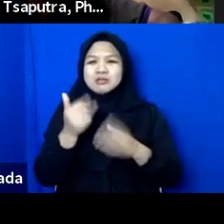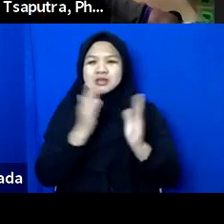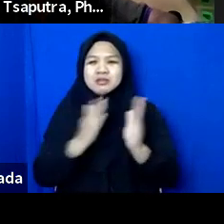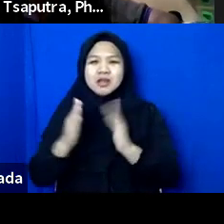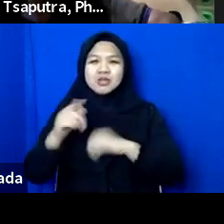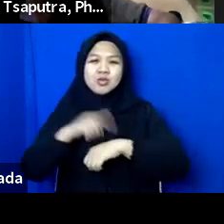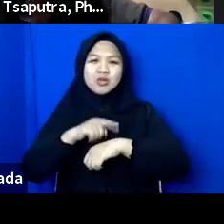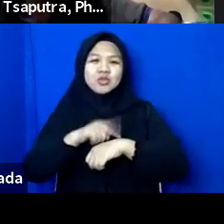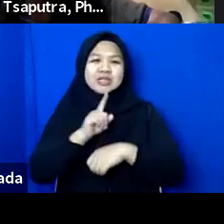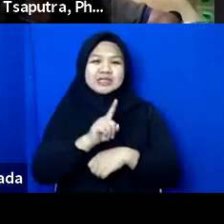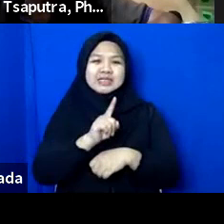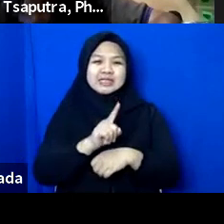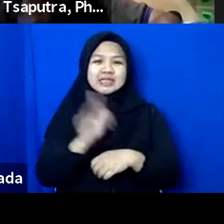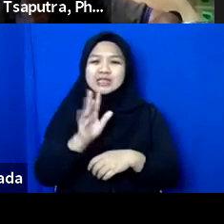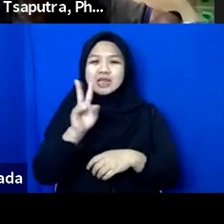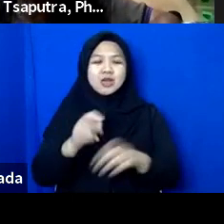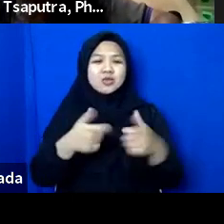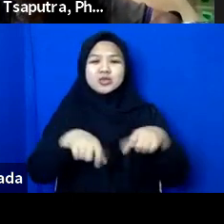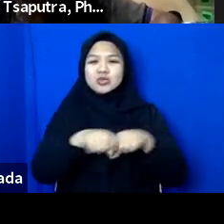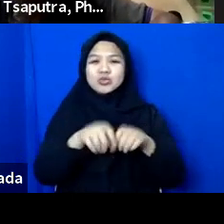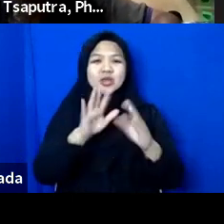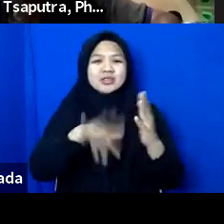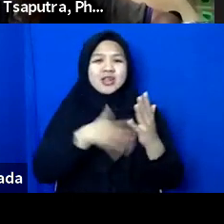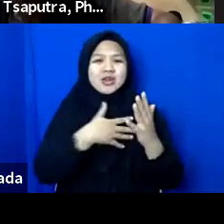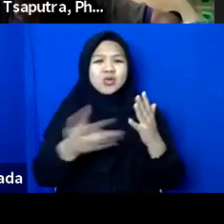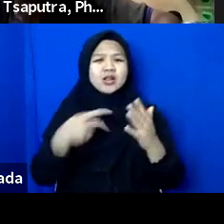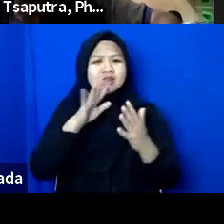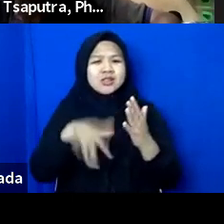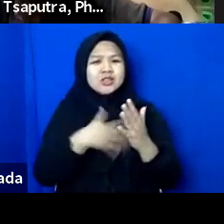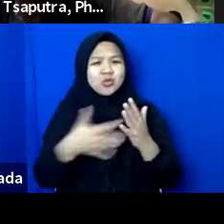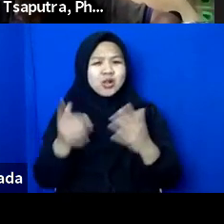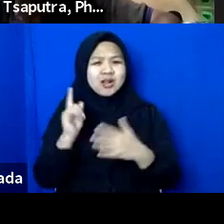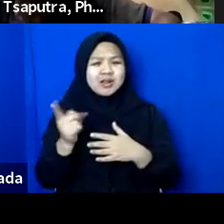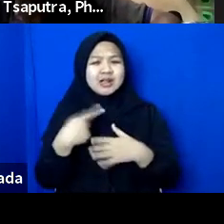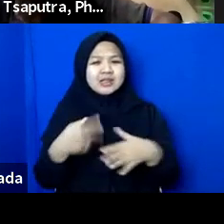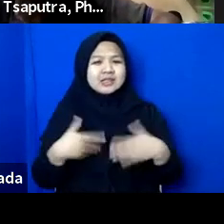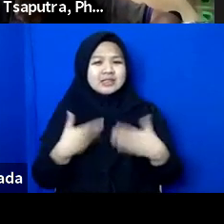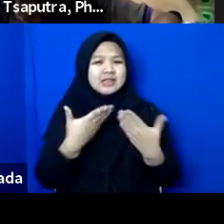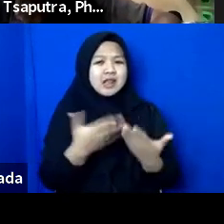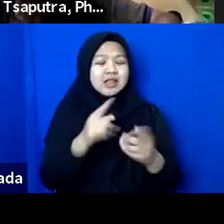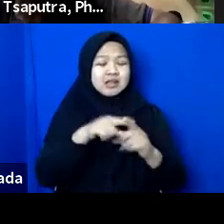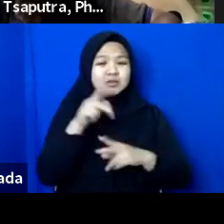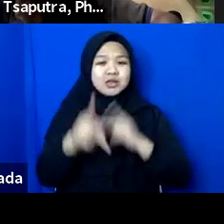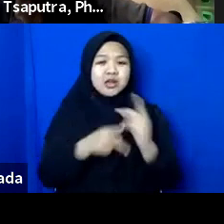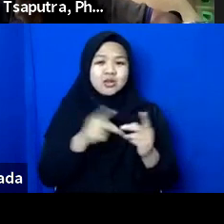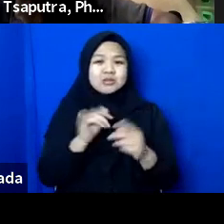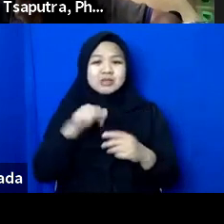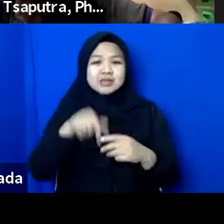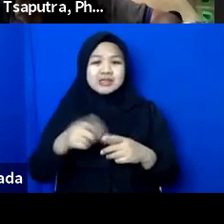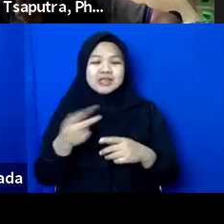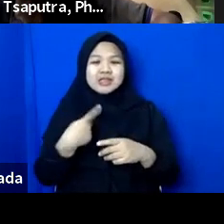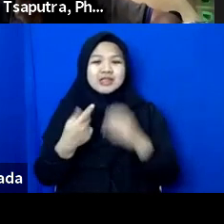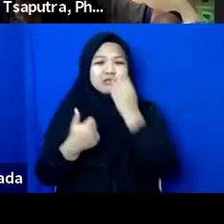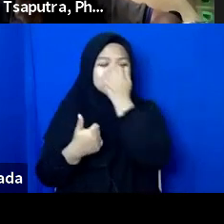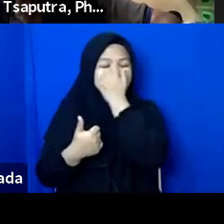waktunya sendiri jadi tidak harus Sesuai dengan jadwal kita ada jadwal yang sudah kita sediakan Cuman kalau misalnya Riko seperti ini kita bisa